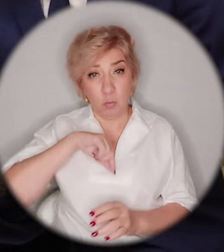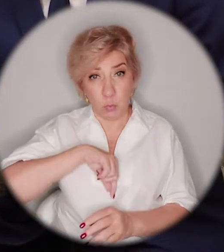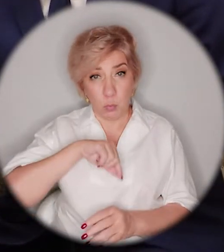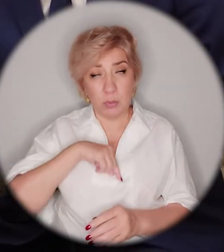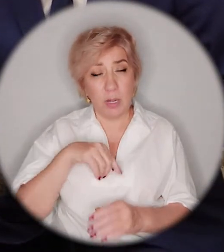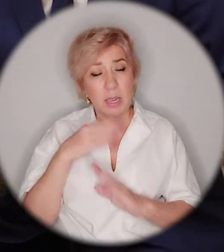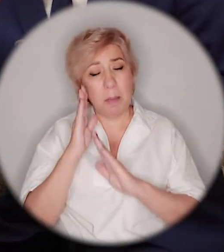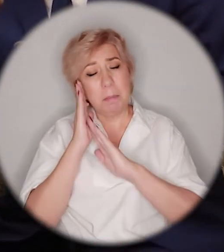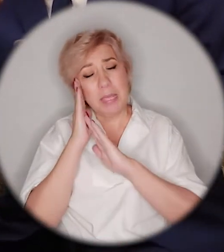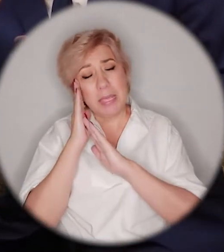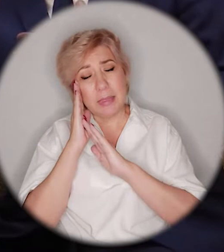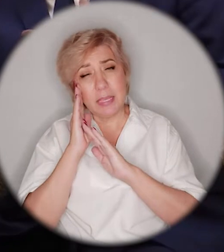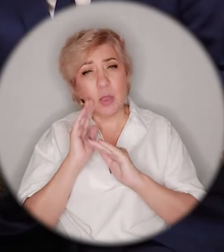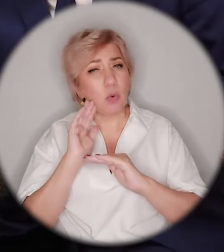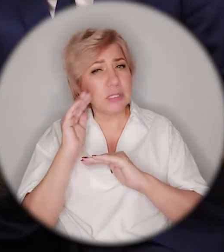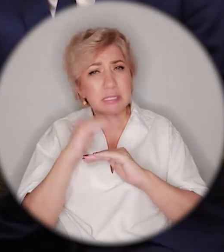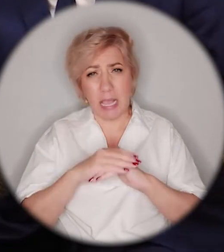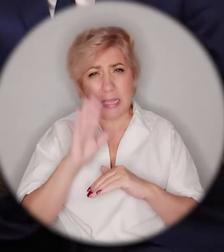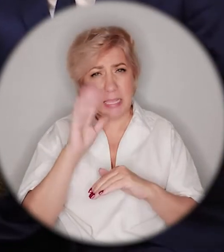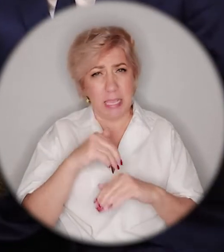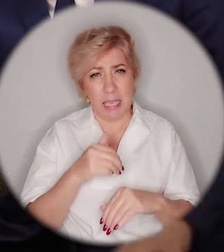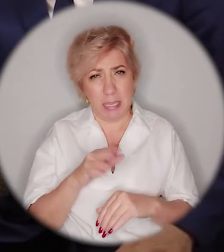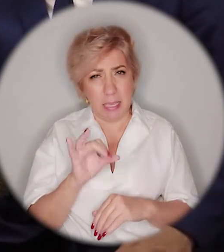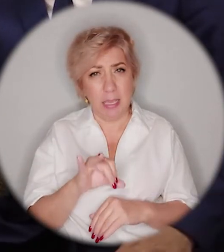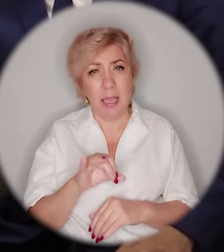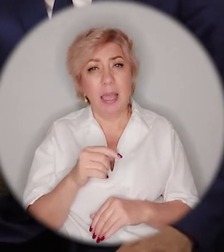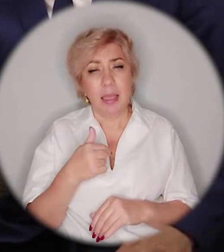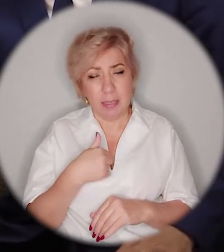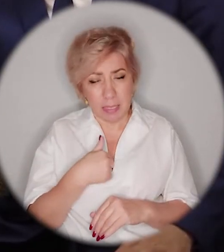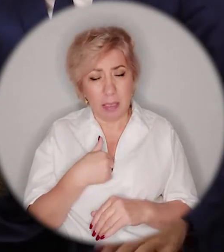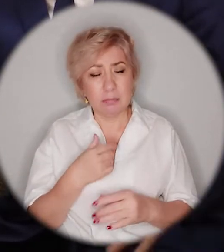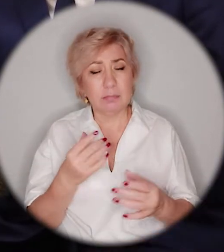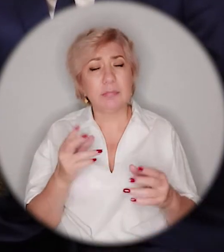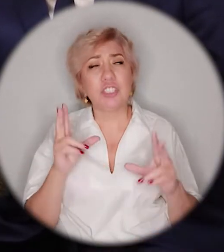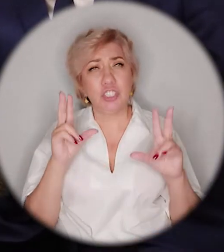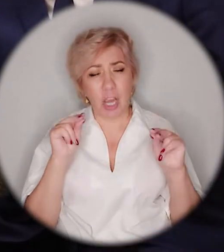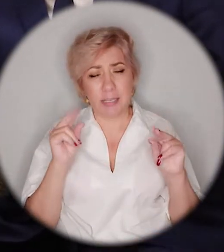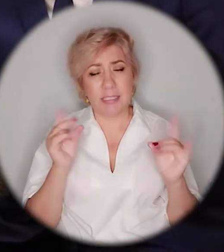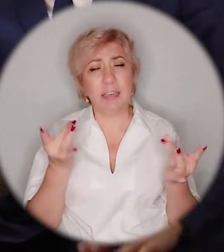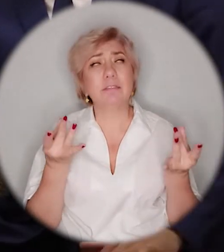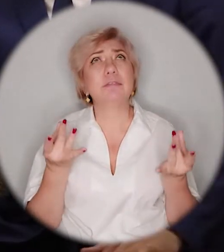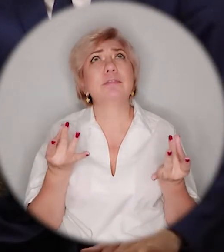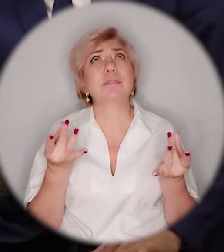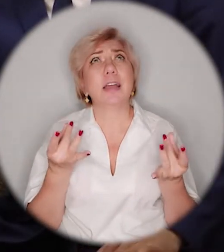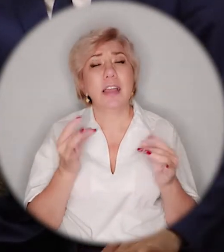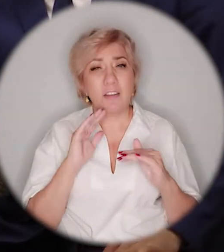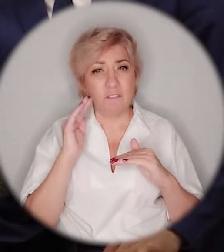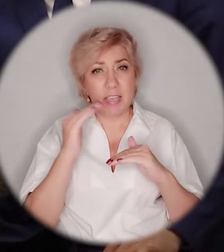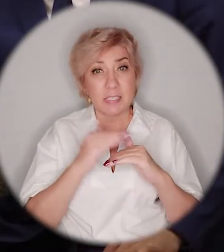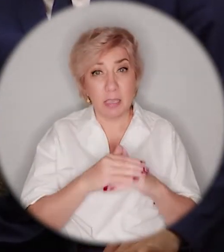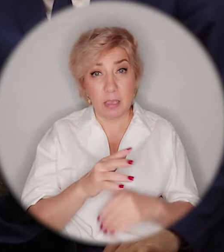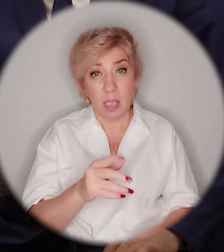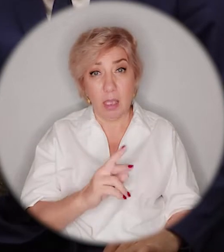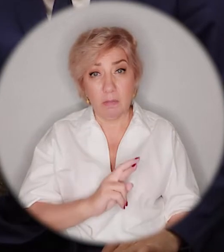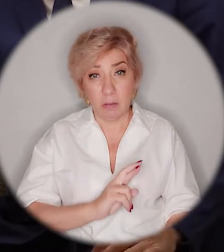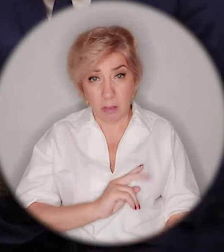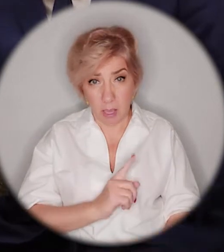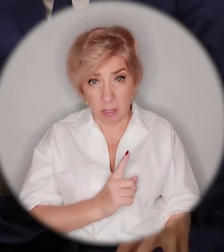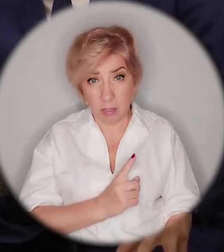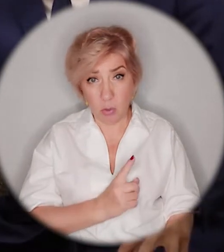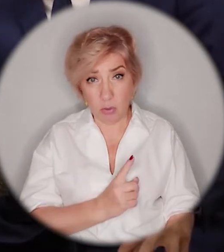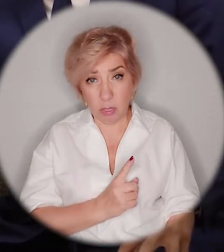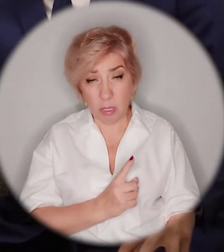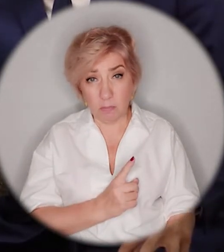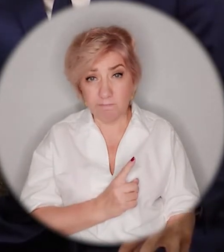внутри я медитирую буквально целый день я счастлив весь день попил но если вы